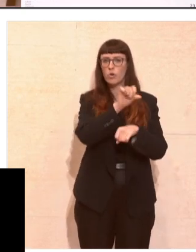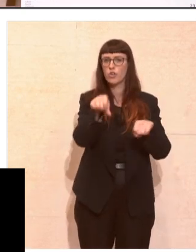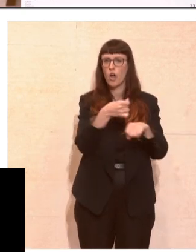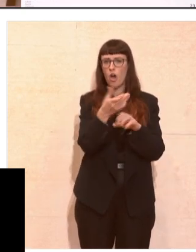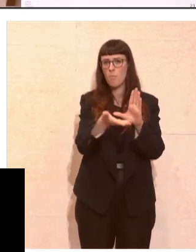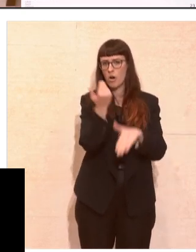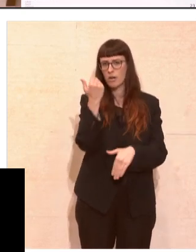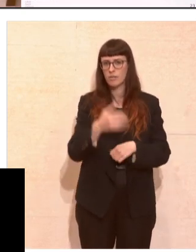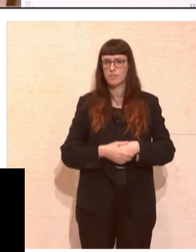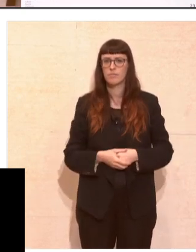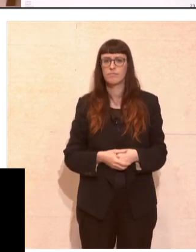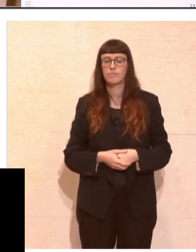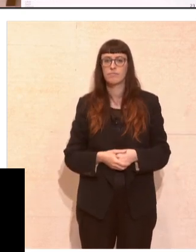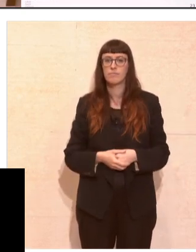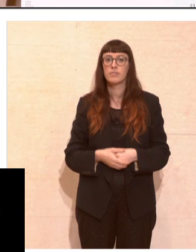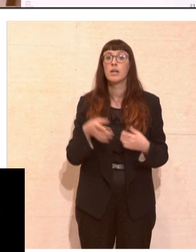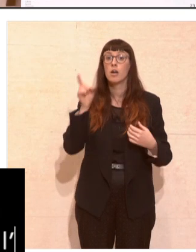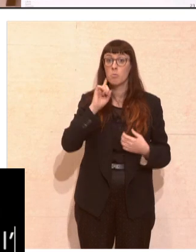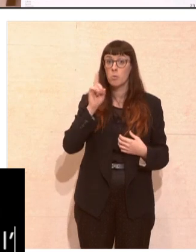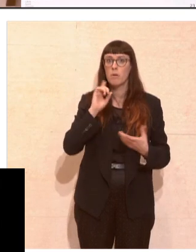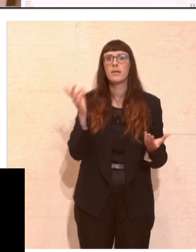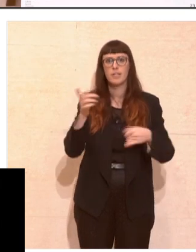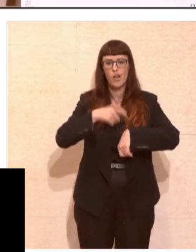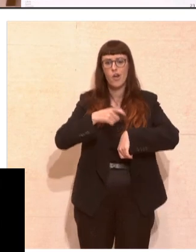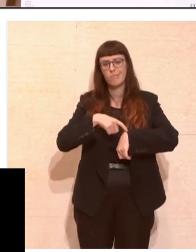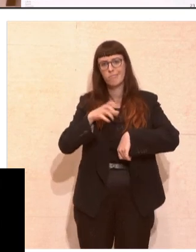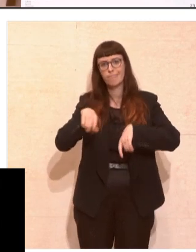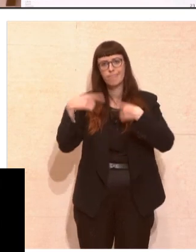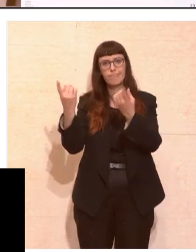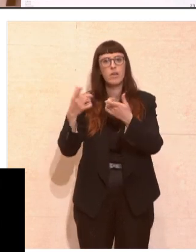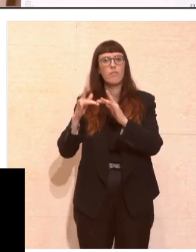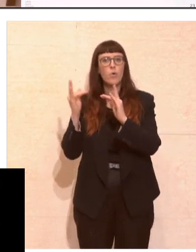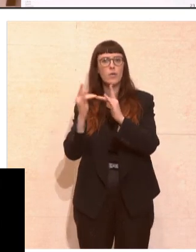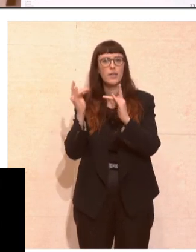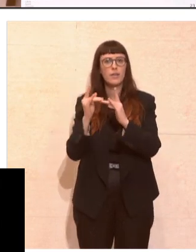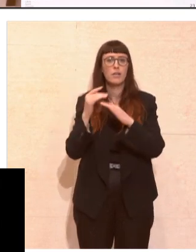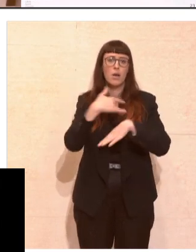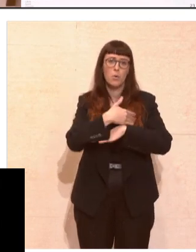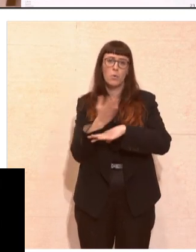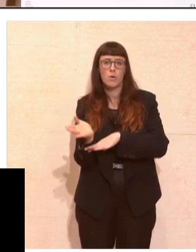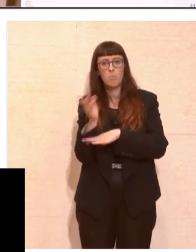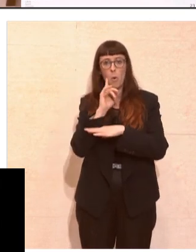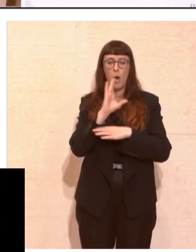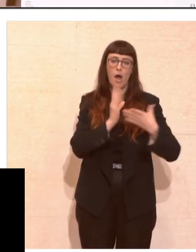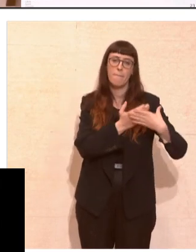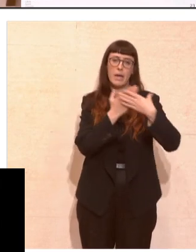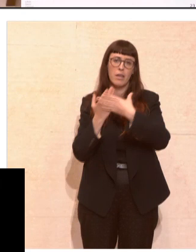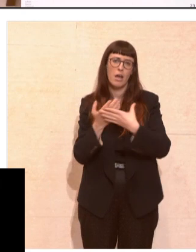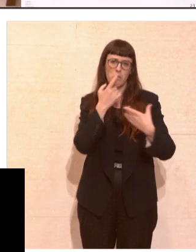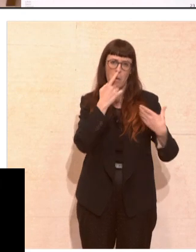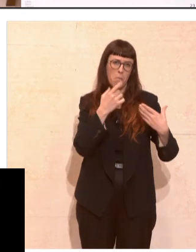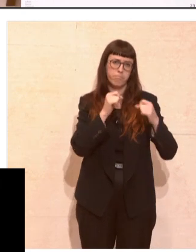malheureusement, c'est l'heure de coucher qui semble problématique, étant donné que le lever, lui, reste relativement